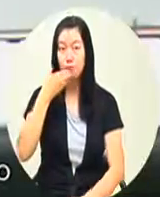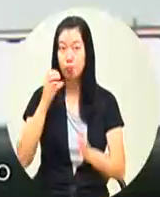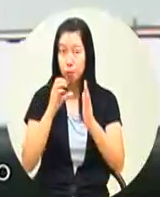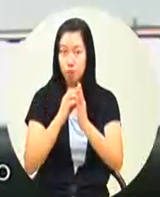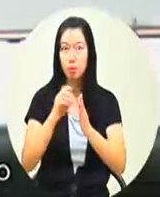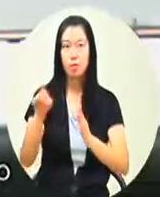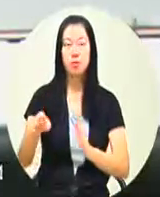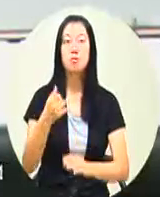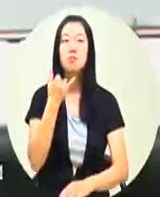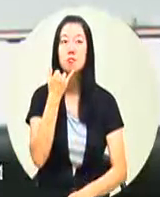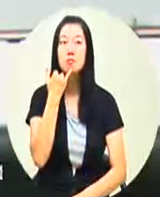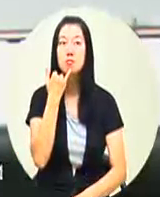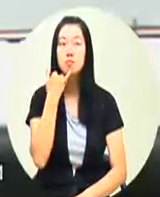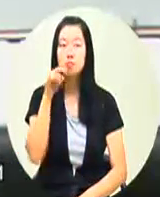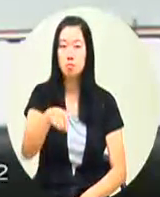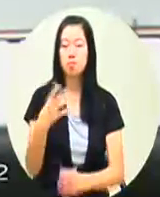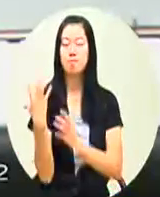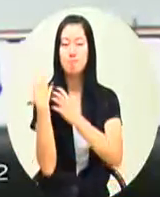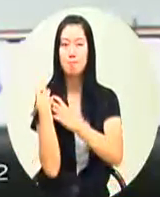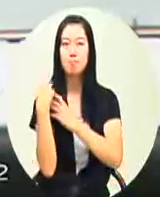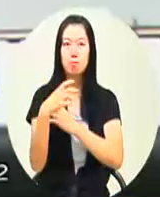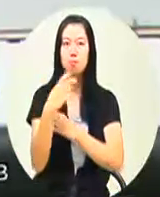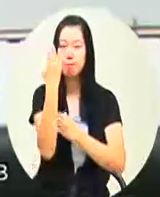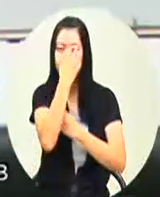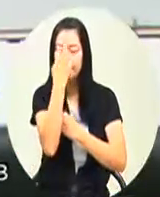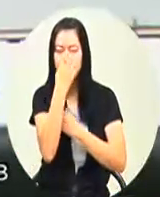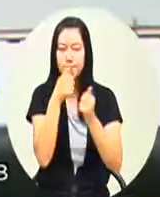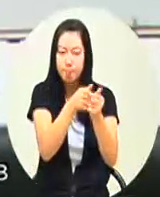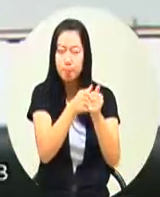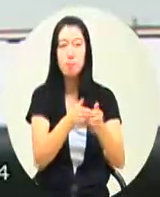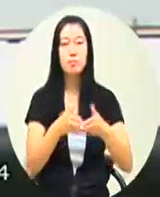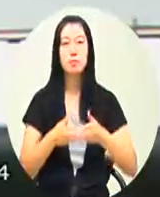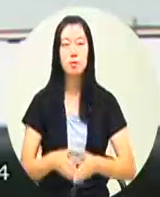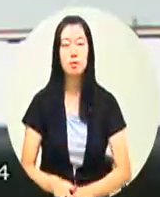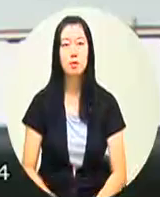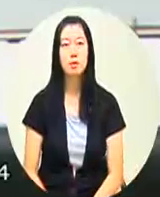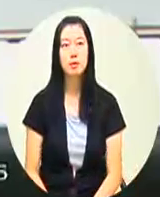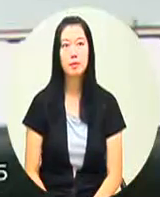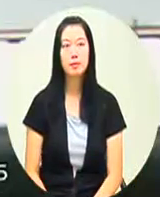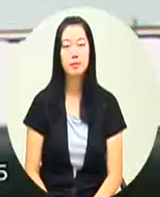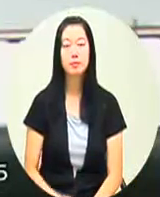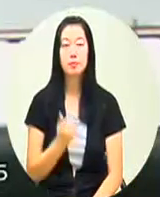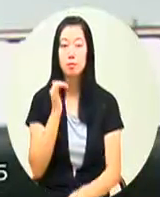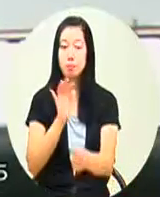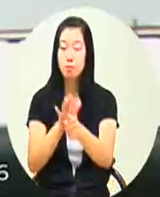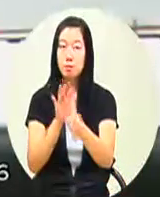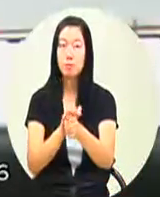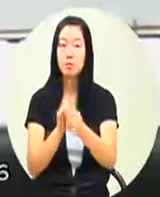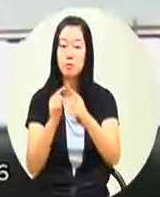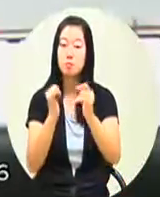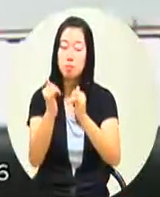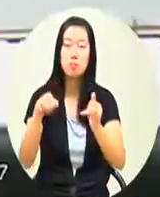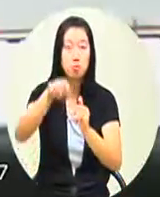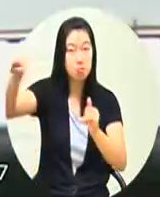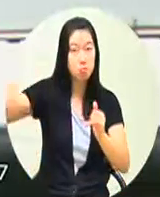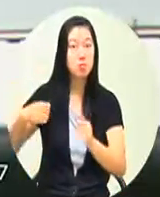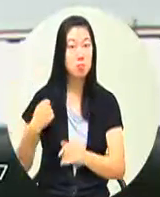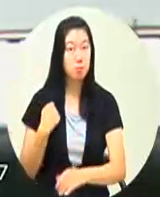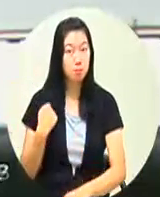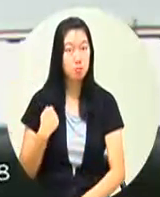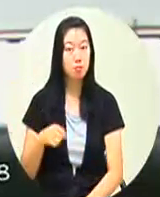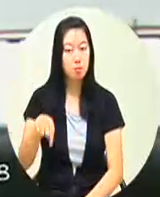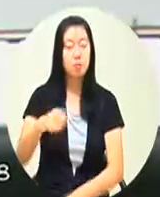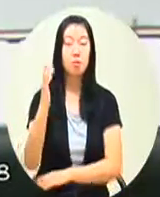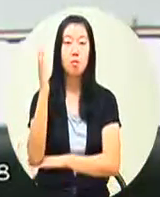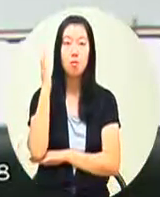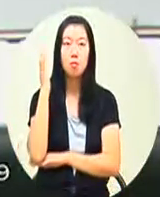点要负起督导的责任，让乡亲啊知道政府